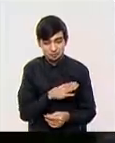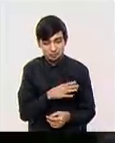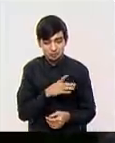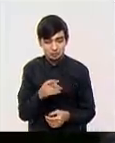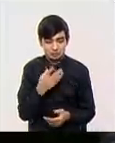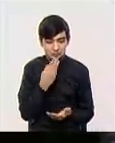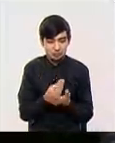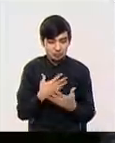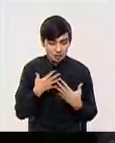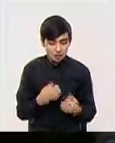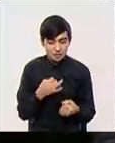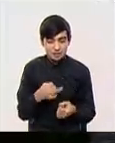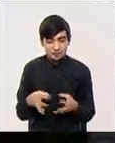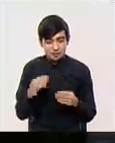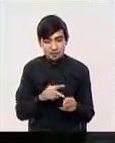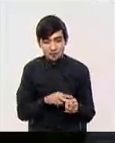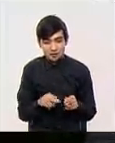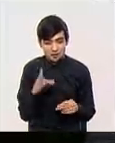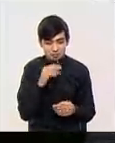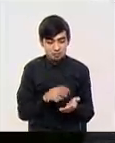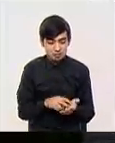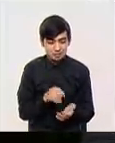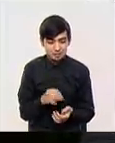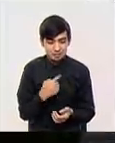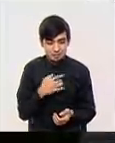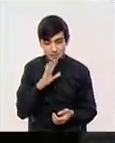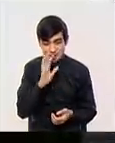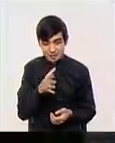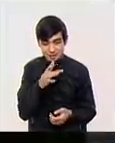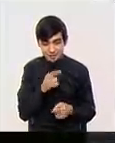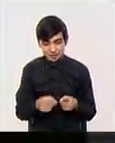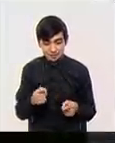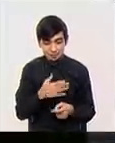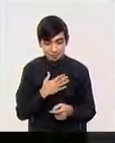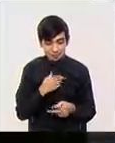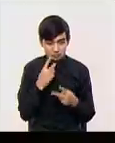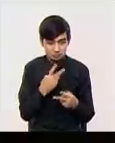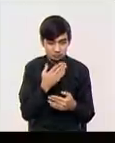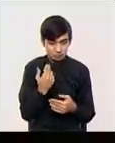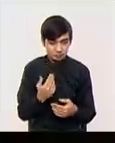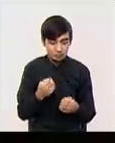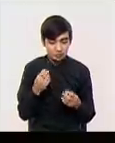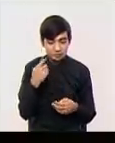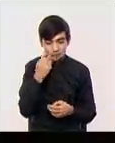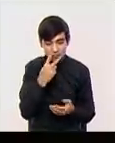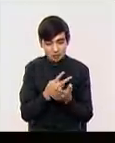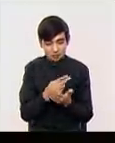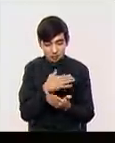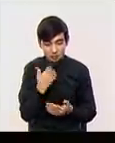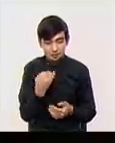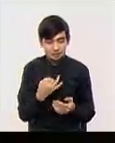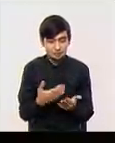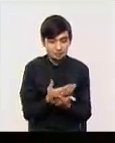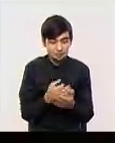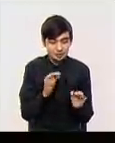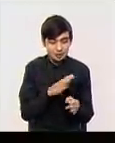өз денсаулығымызға да зияны келіп кете ма деп қорқам, өйткені бізді осы 5 жылда менің көрмегенім жоқ ша. Бетін көрсетпей бізге жылап сұхбат беріп